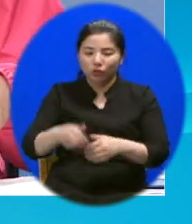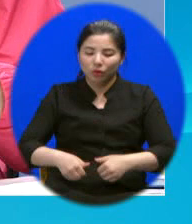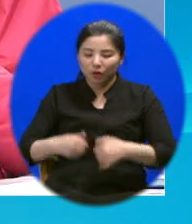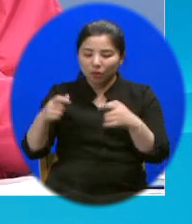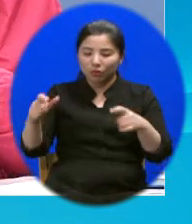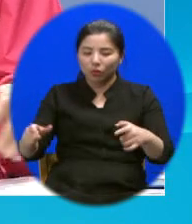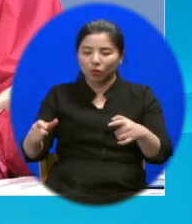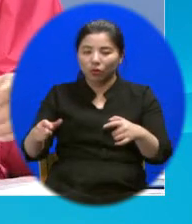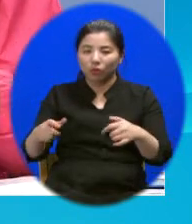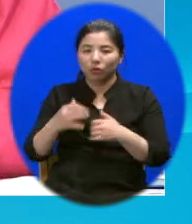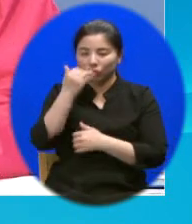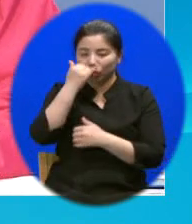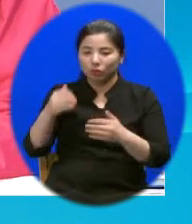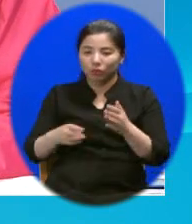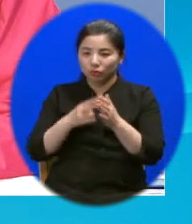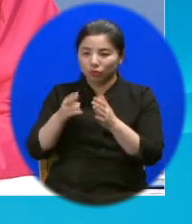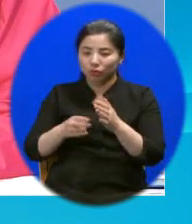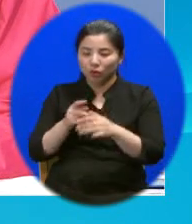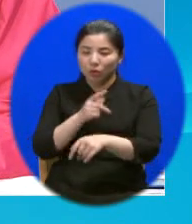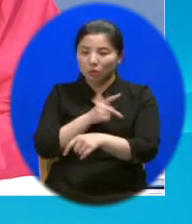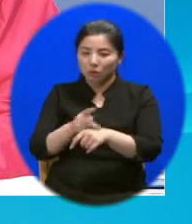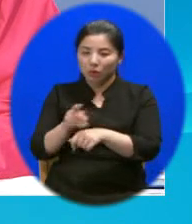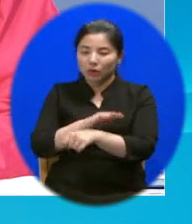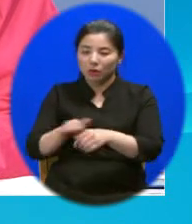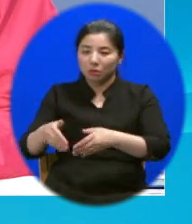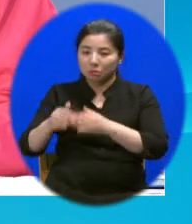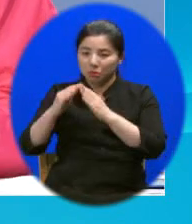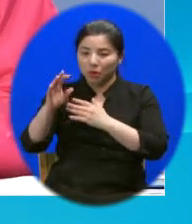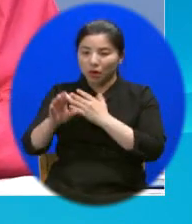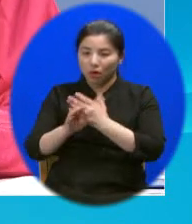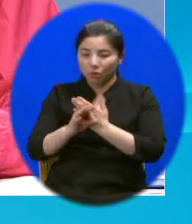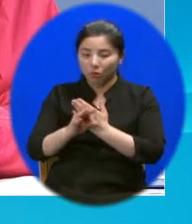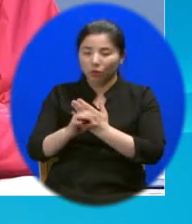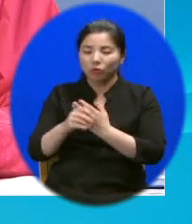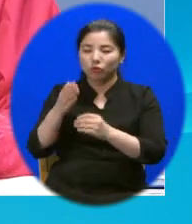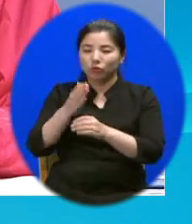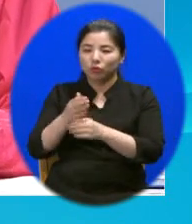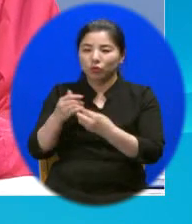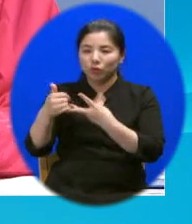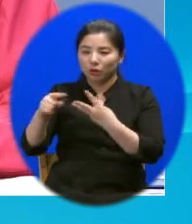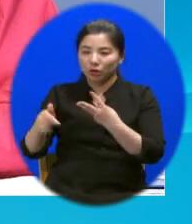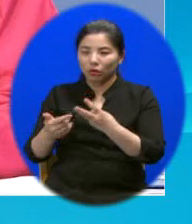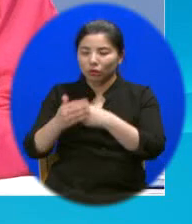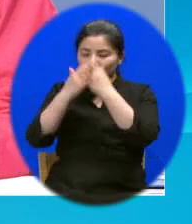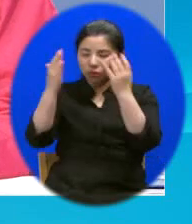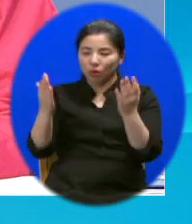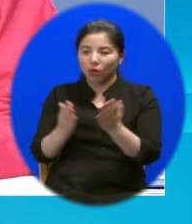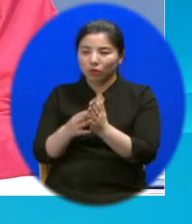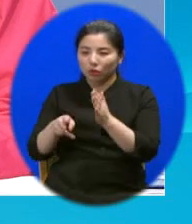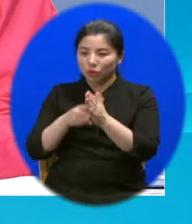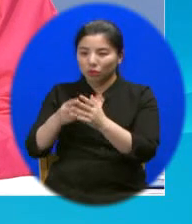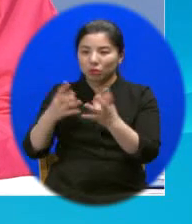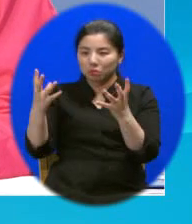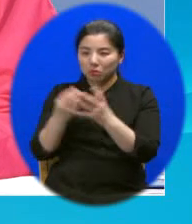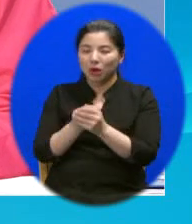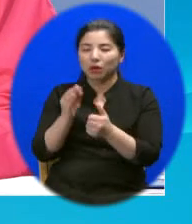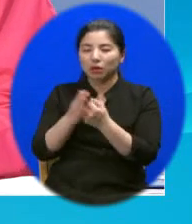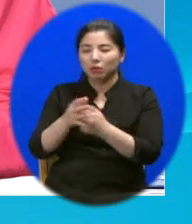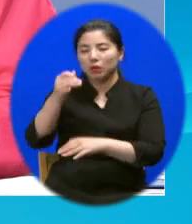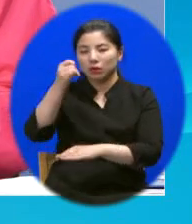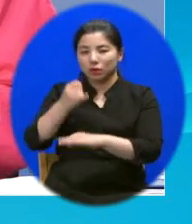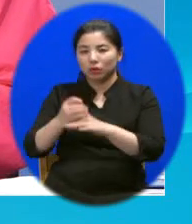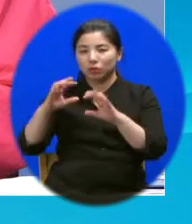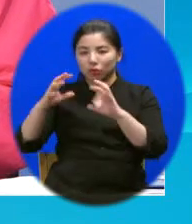충북 싼 의 고속 철도 화가 뒤 다 이루어지면 은 우리 중부 3구는 전체적으로 철도 많이 남게 되기 때문에 저도